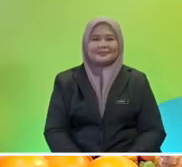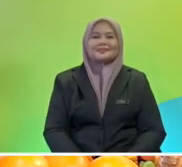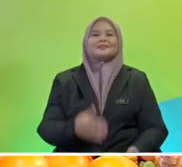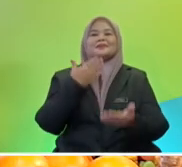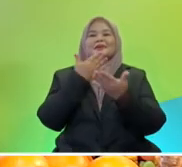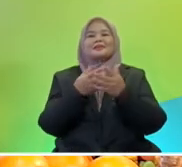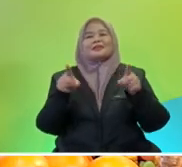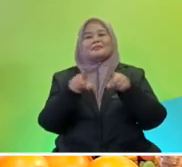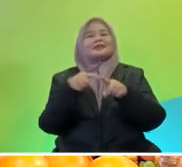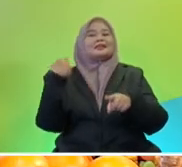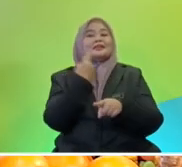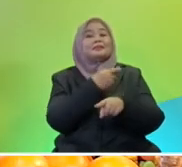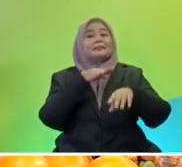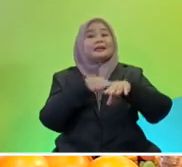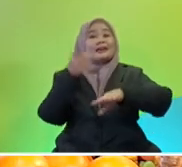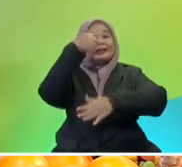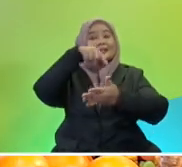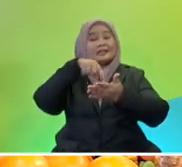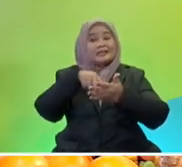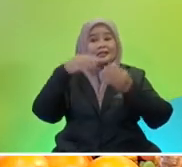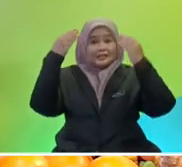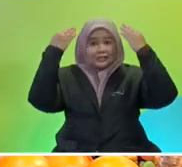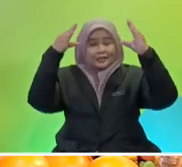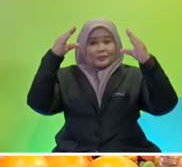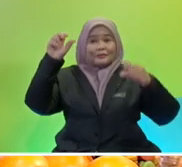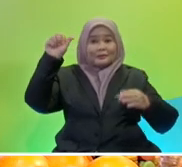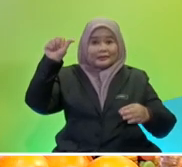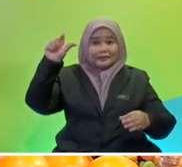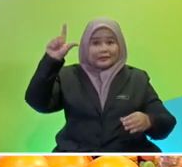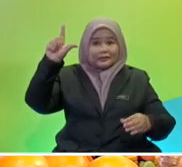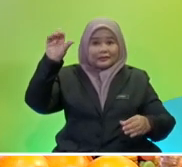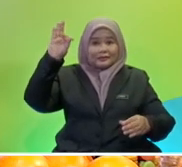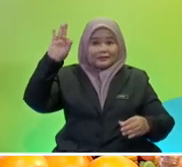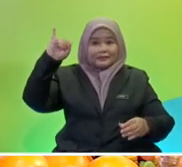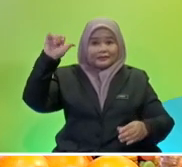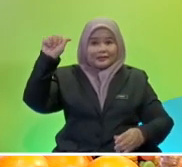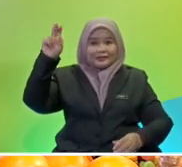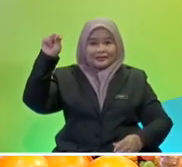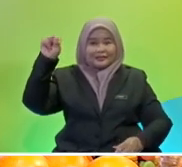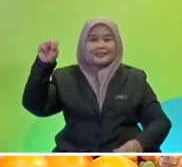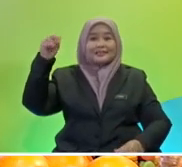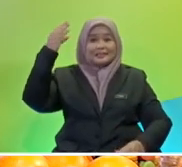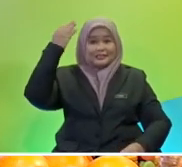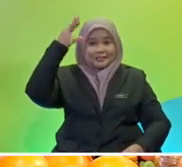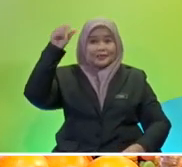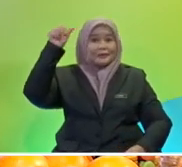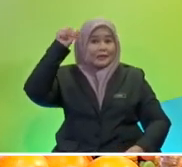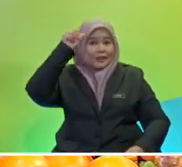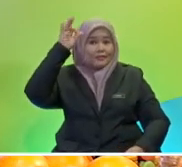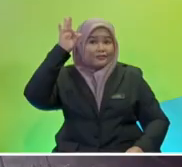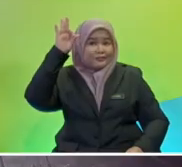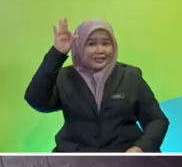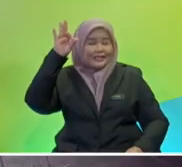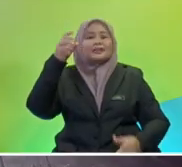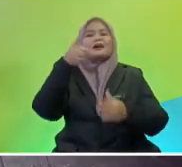bersama dengan kita Pada hari ini ceguk kesayangan kita siapa lagi kalau bukan cewek gua Alfian masuk